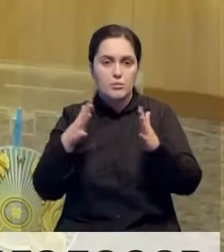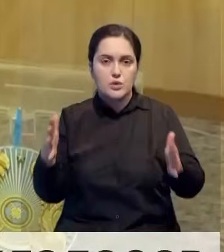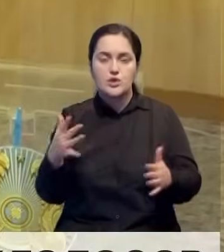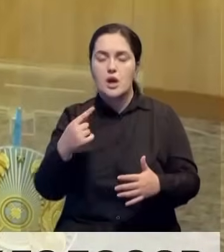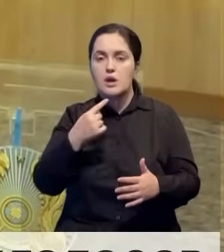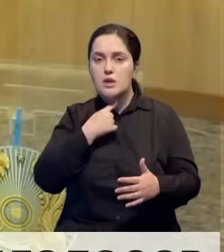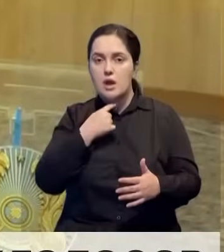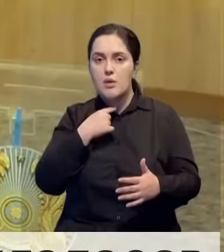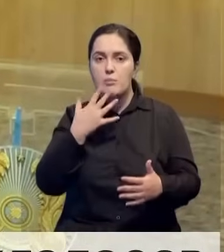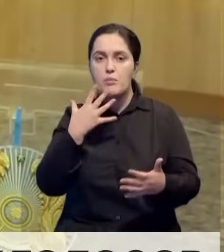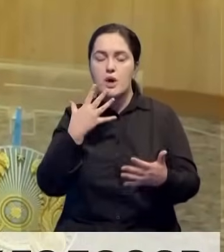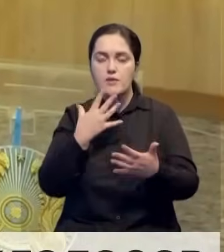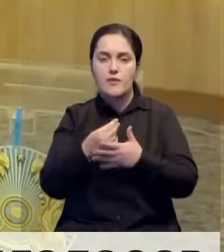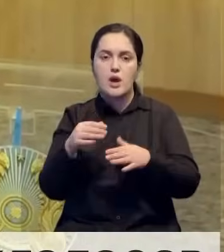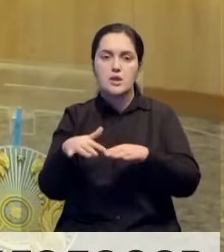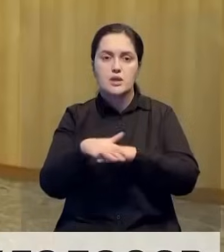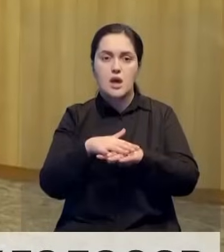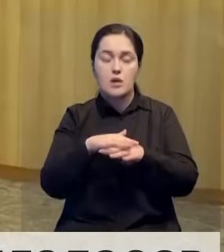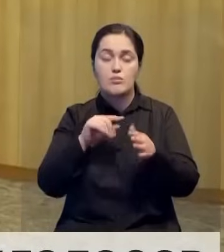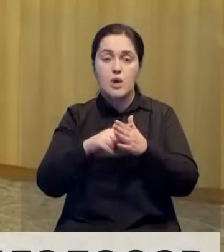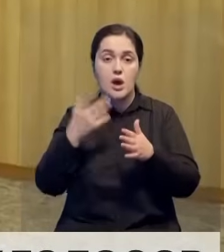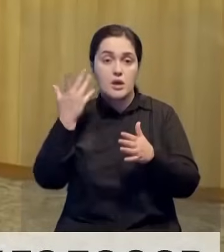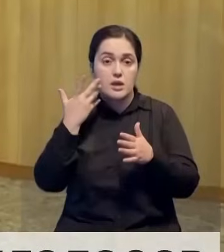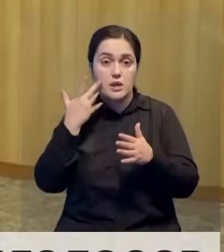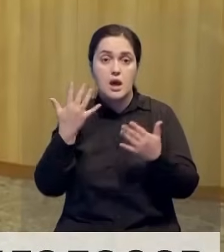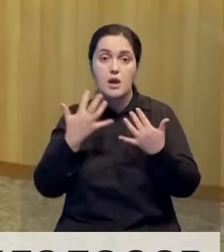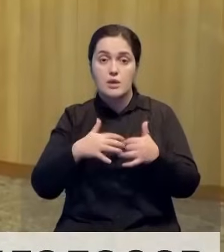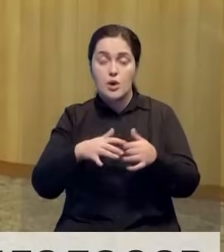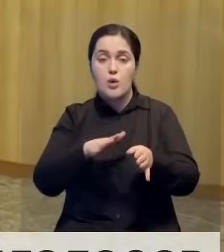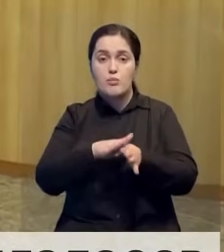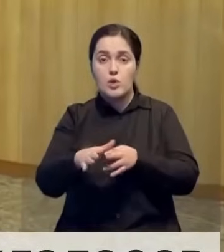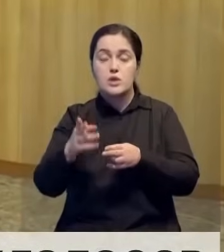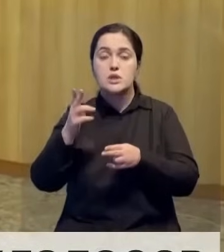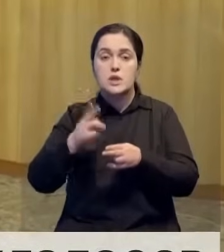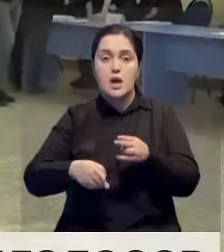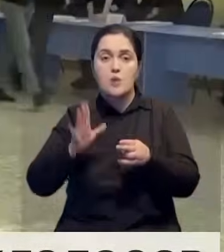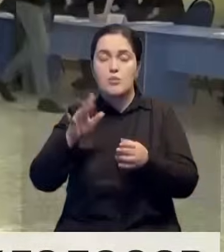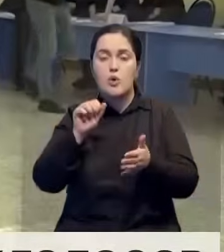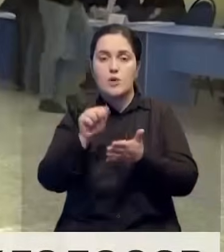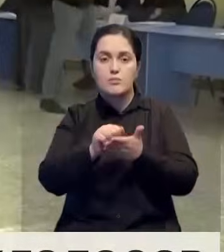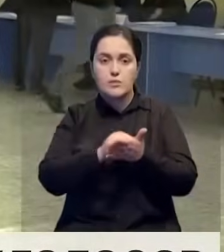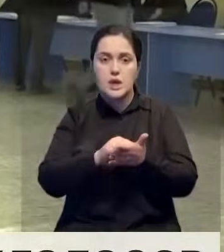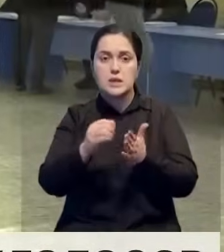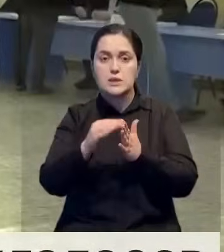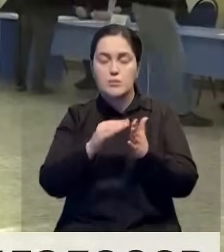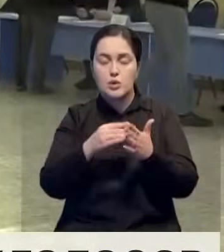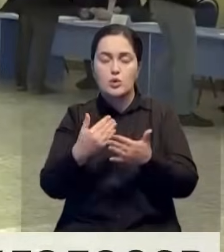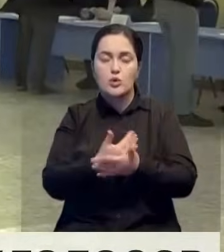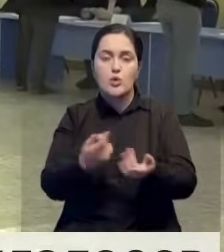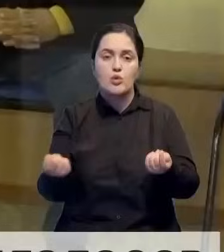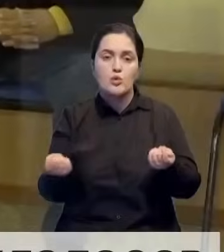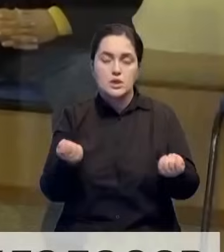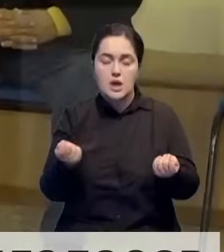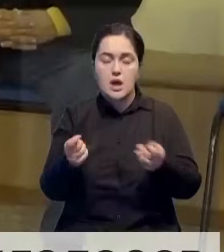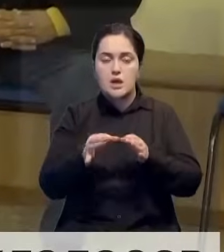количество голосов по своему населенному пункту. Как только обработка данных будет полностью завершена, будет опубликован список новых руководителей районов и